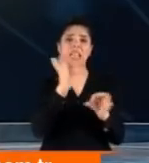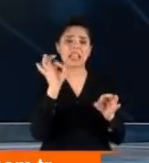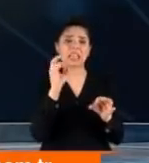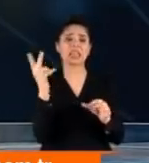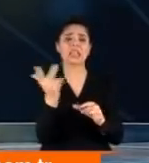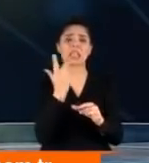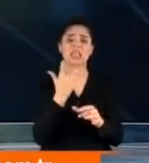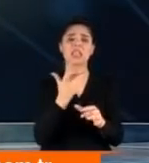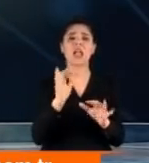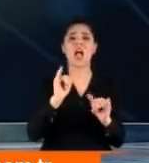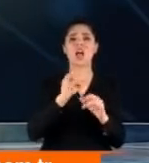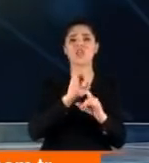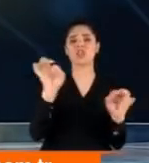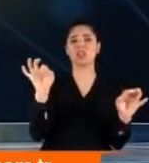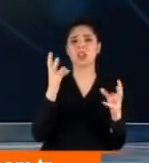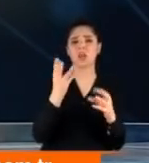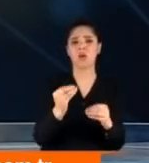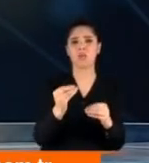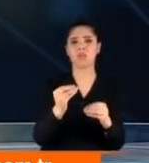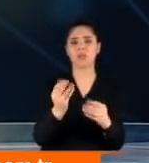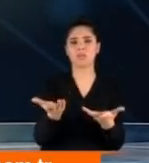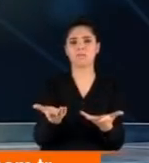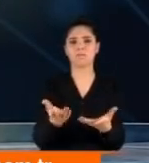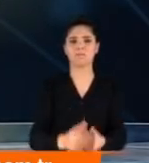sessiz, hızlı ve acısız olması.